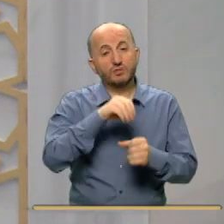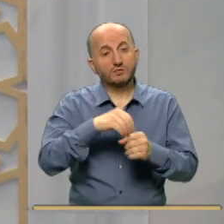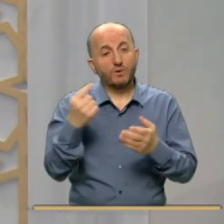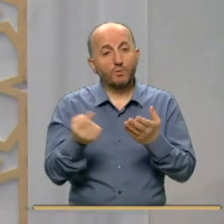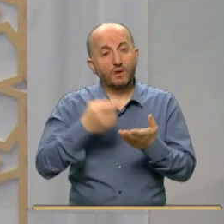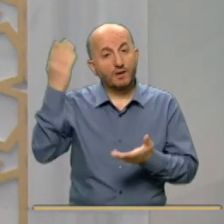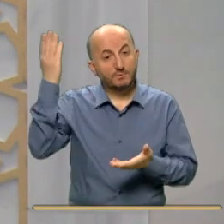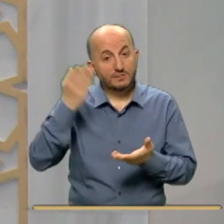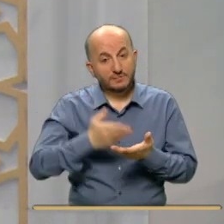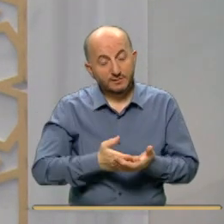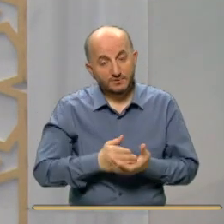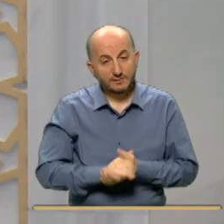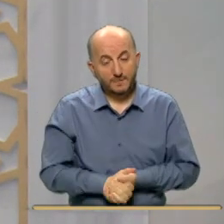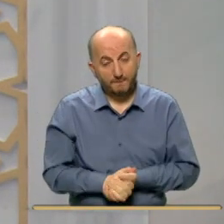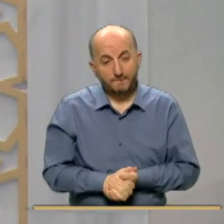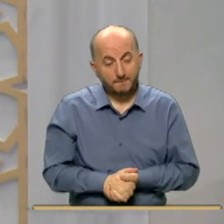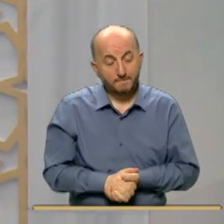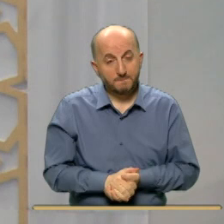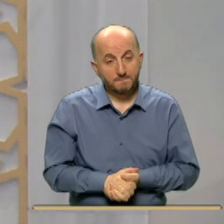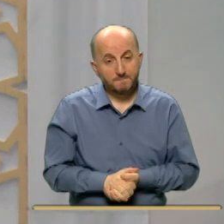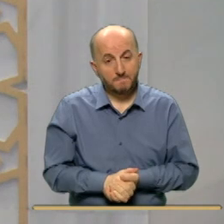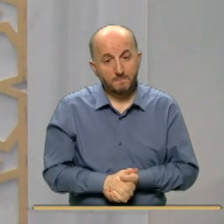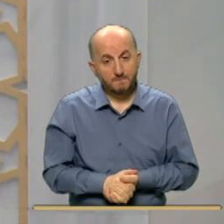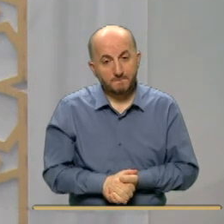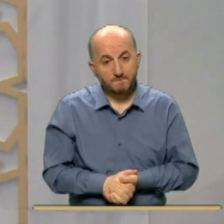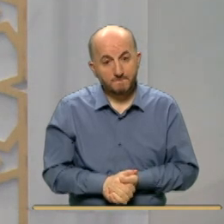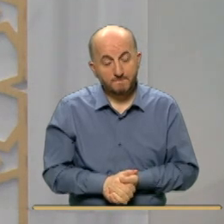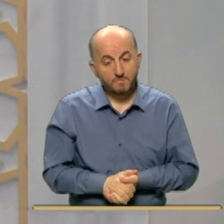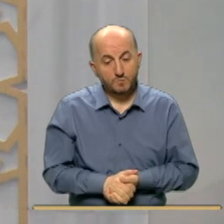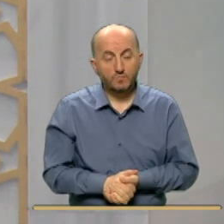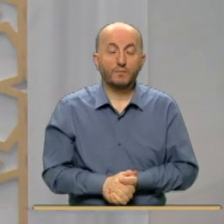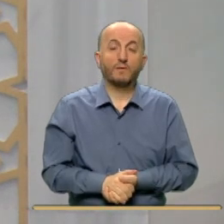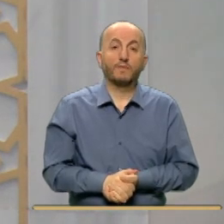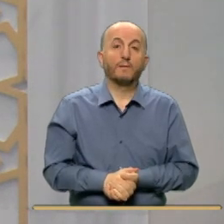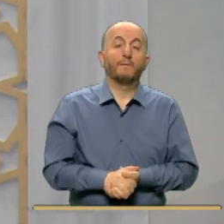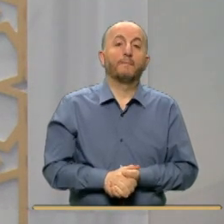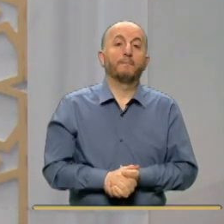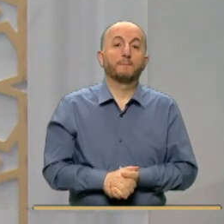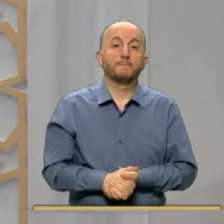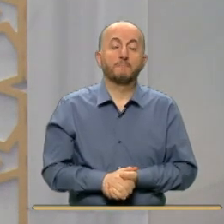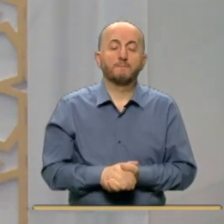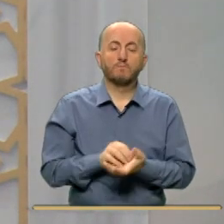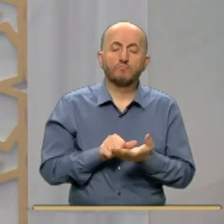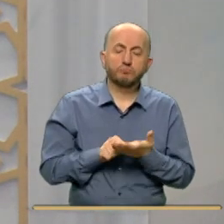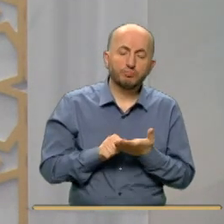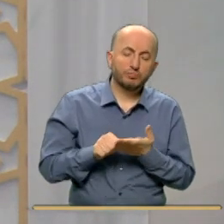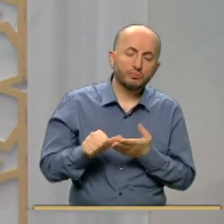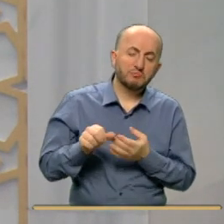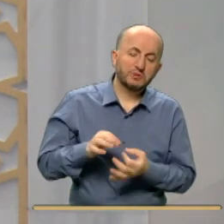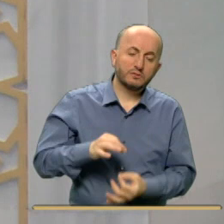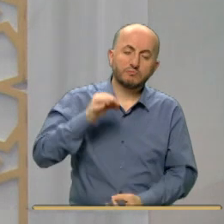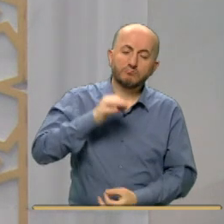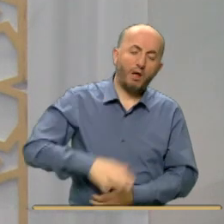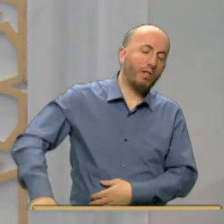indirildi, Kur'an indirildi. Hüdellinnâsi ve beyinâtin minel hüdâ vel fırkân. Bütün bir insanlık için